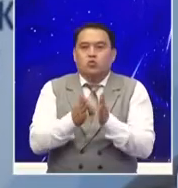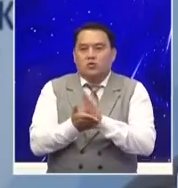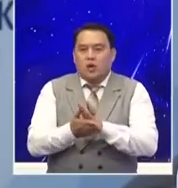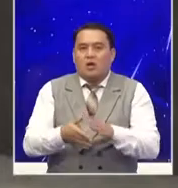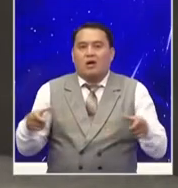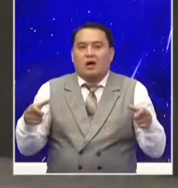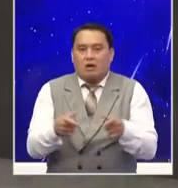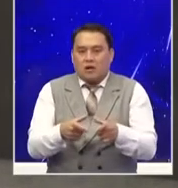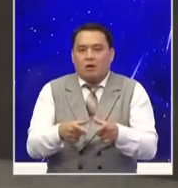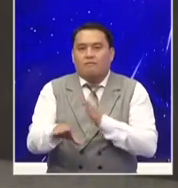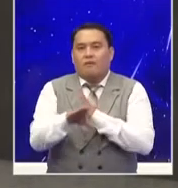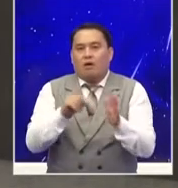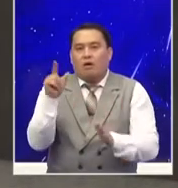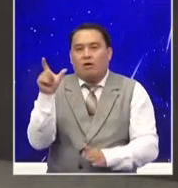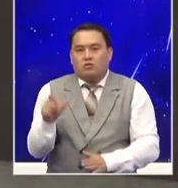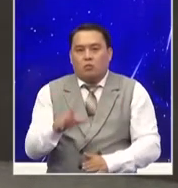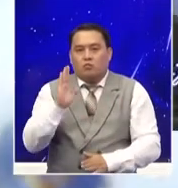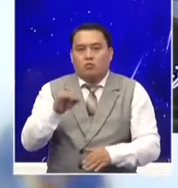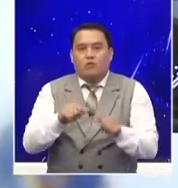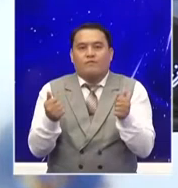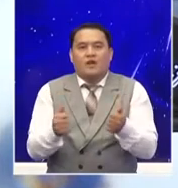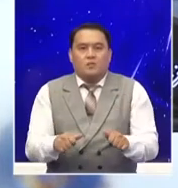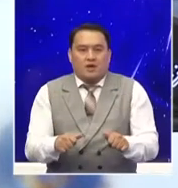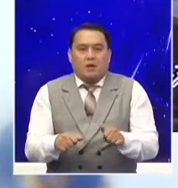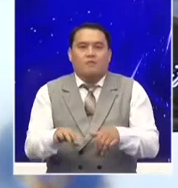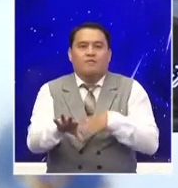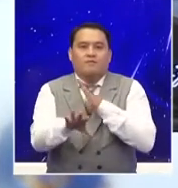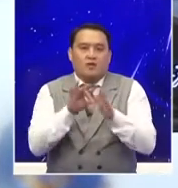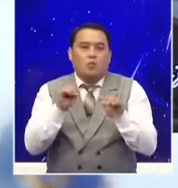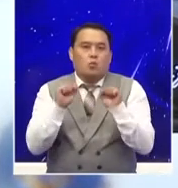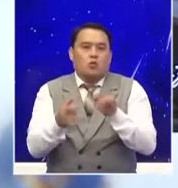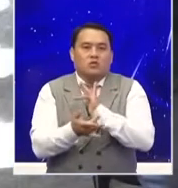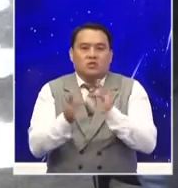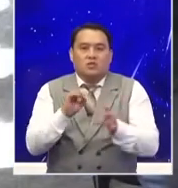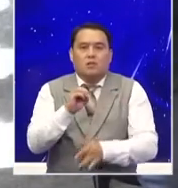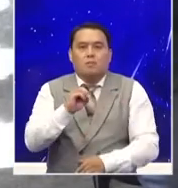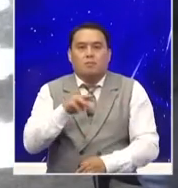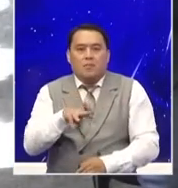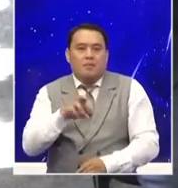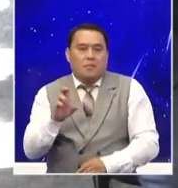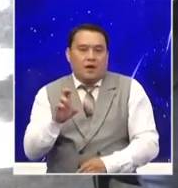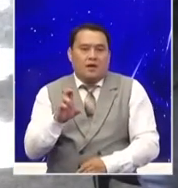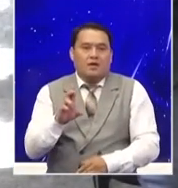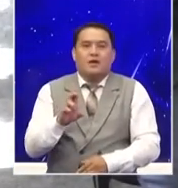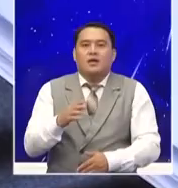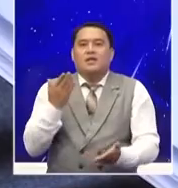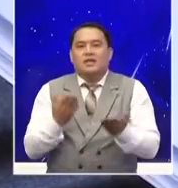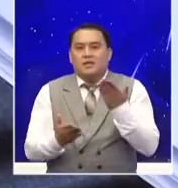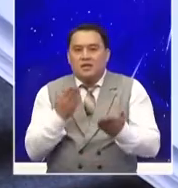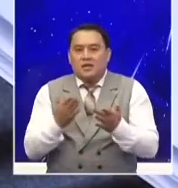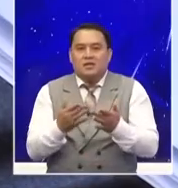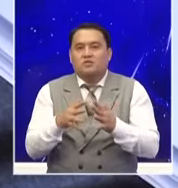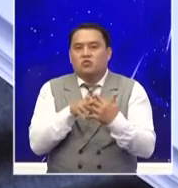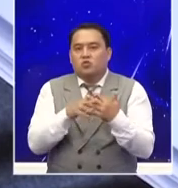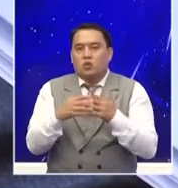действующего карантина голосование будет проходить в онлайн-формате. Проголосовать можно будет через мобильное приложение или веб-портал. В селах, где